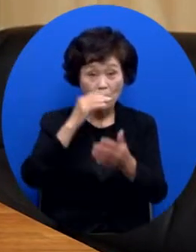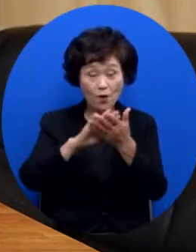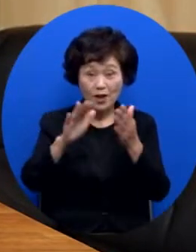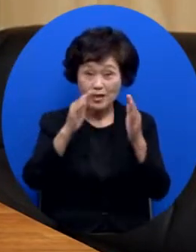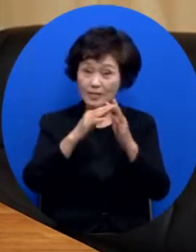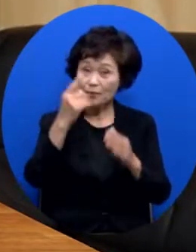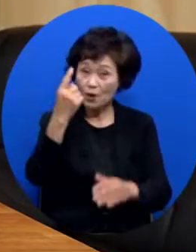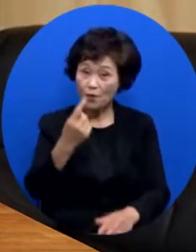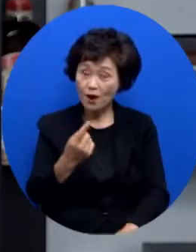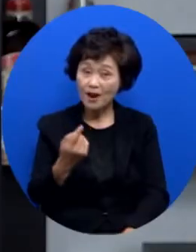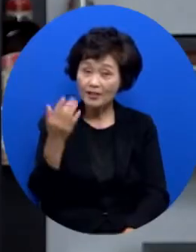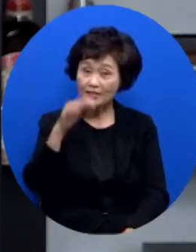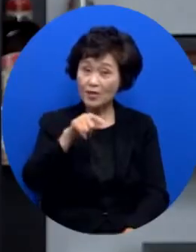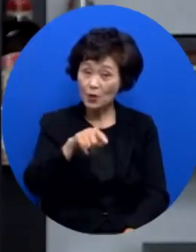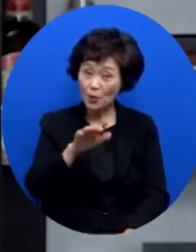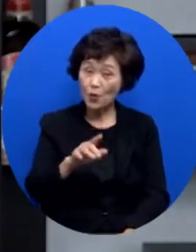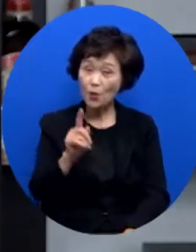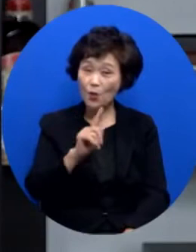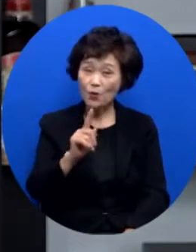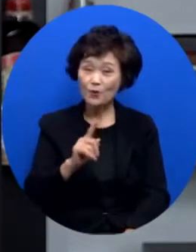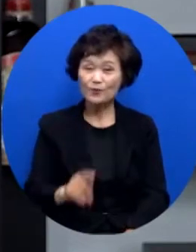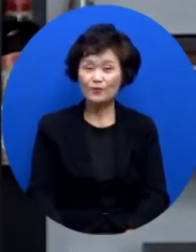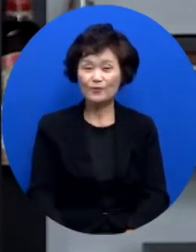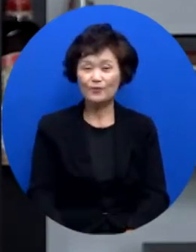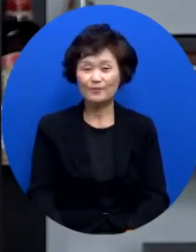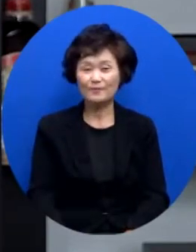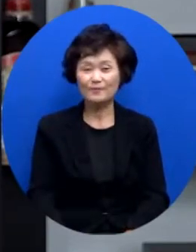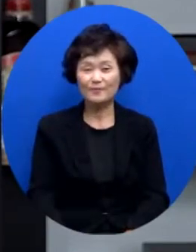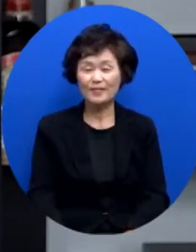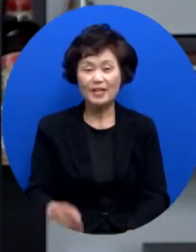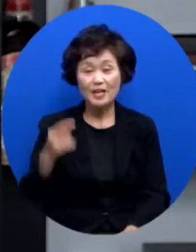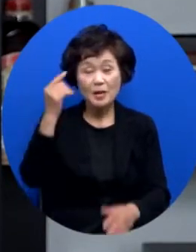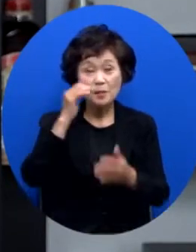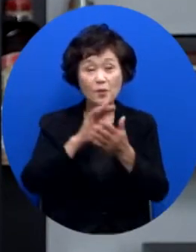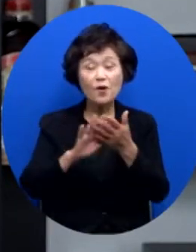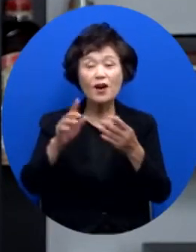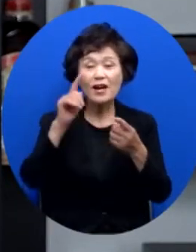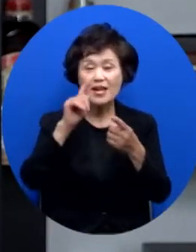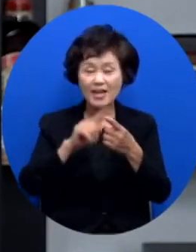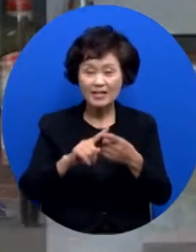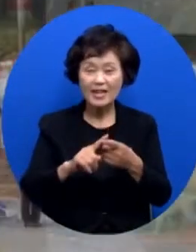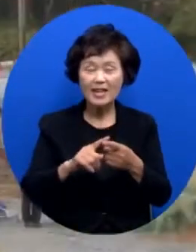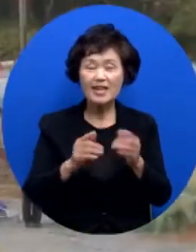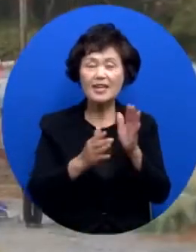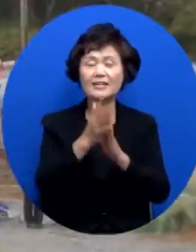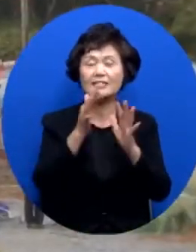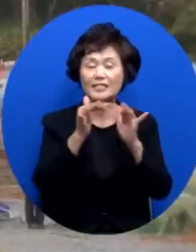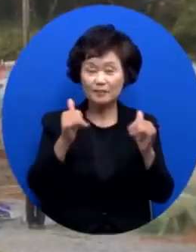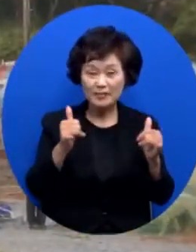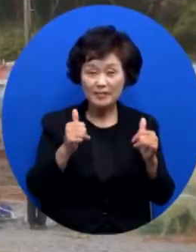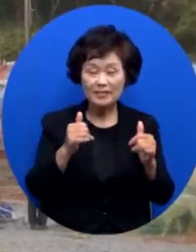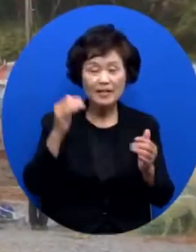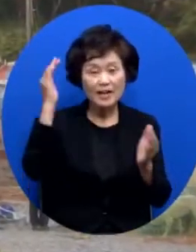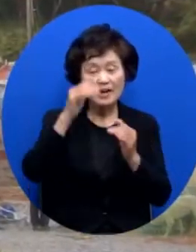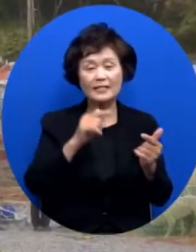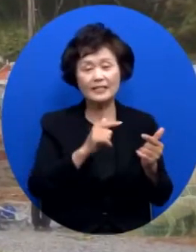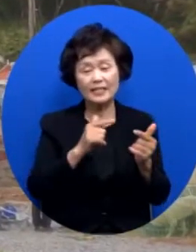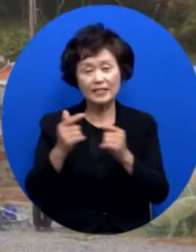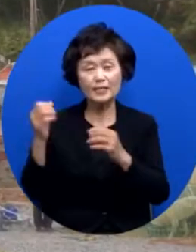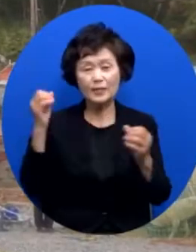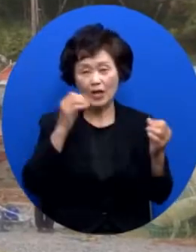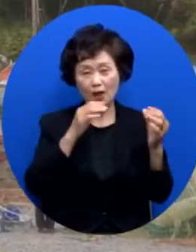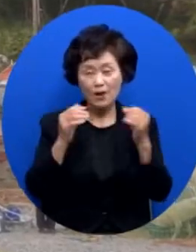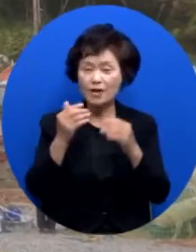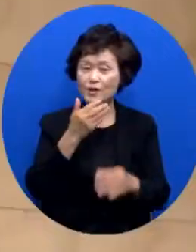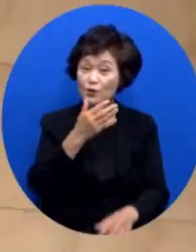설명 부탁드립니다. 제가 은퇴 후에 그 평화에 대해서 좀 시민들이나 학생들이 대화할 수 있게